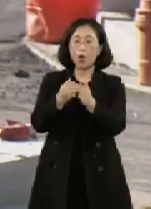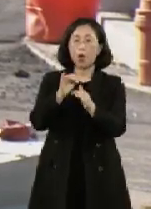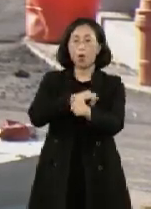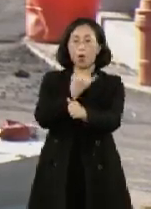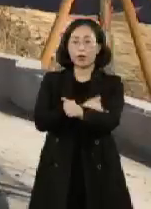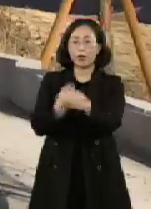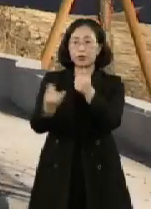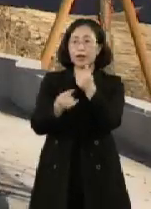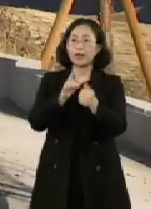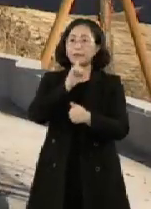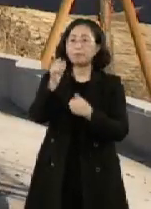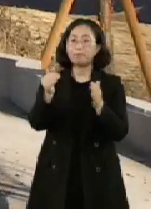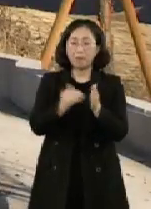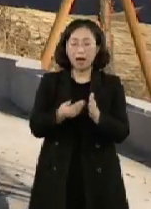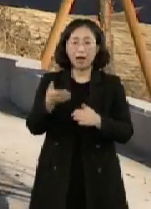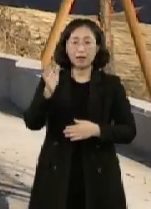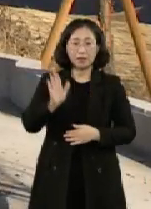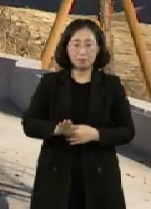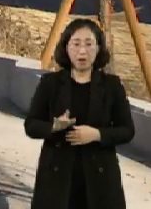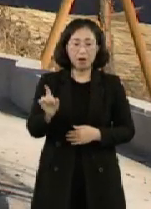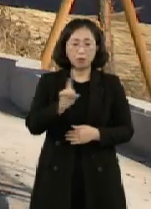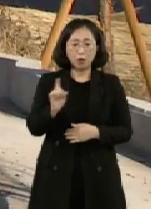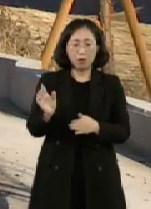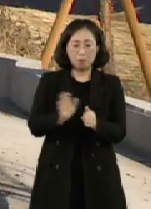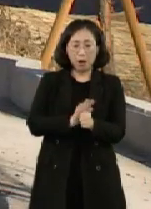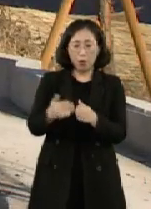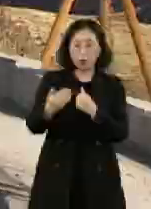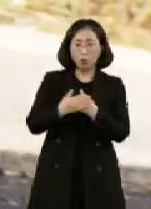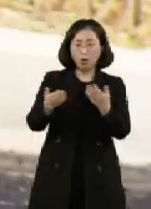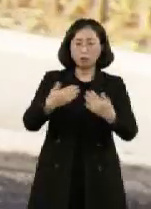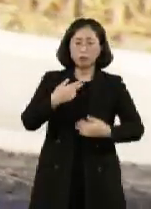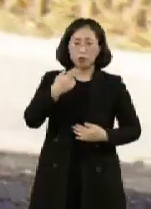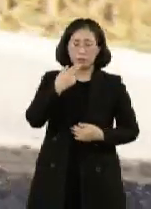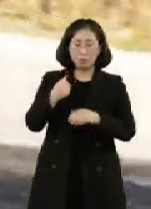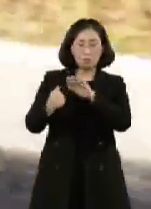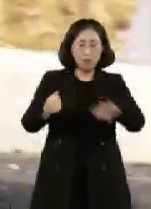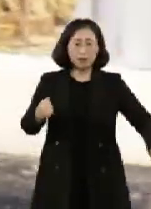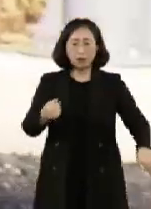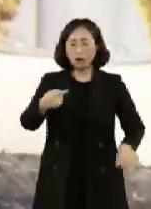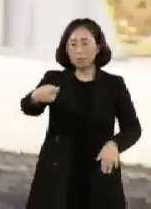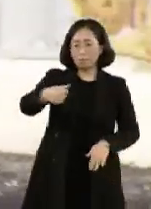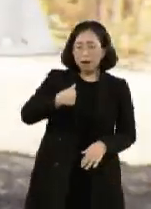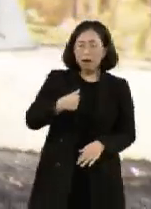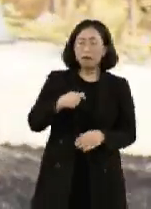한 상태지만 무엇보다도 배려는커녕 배제당한 것에 대한